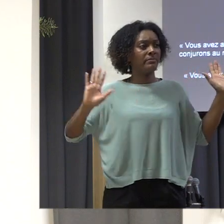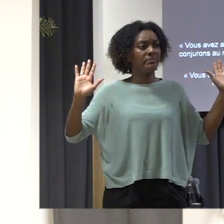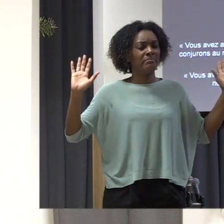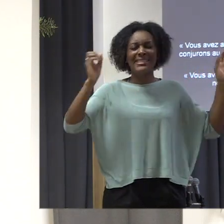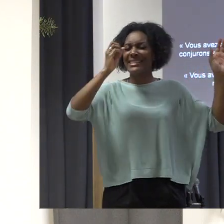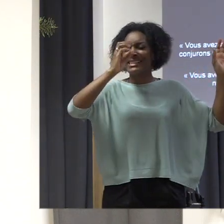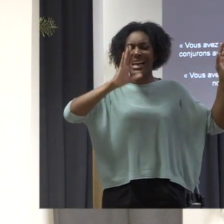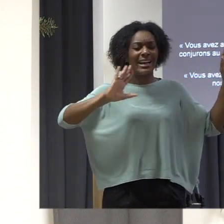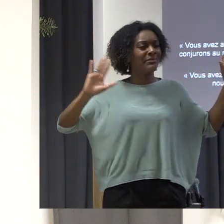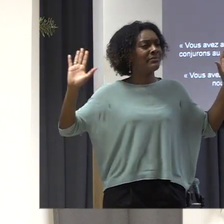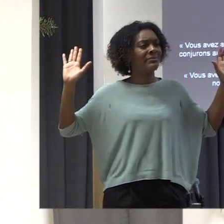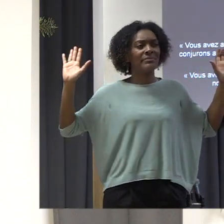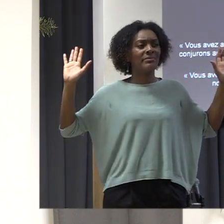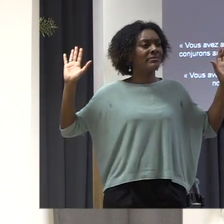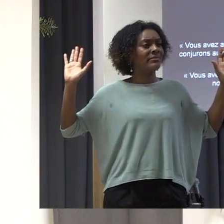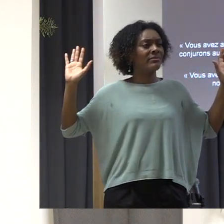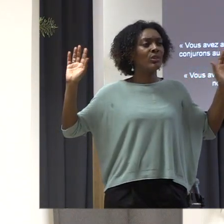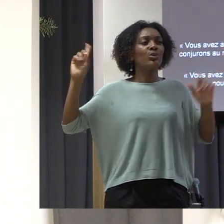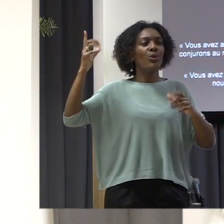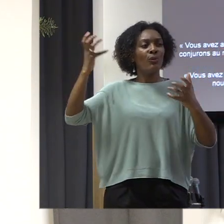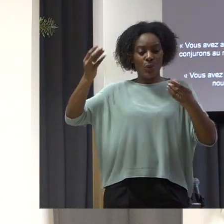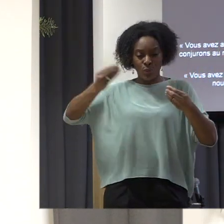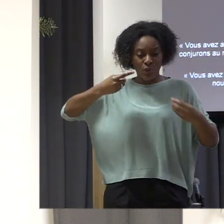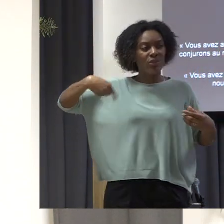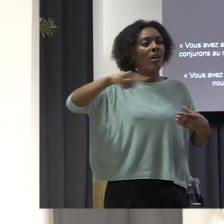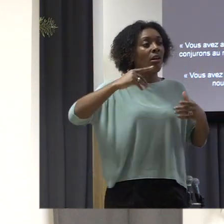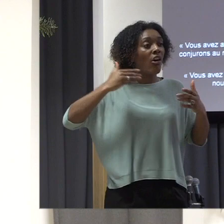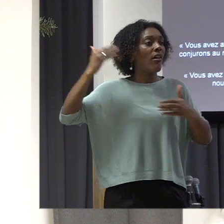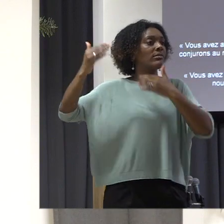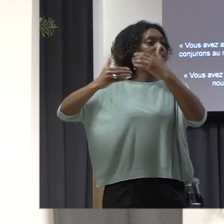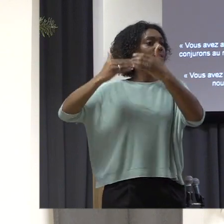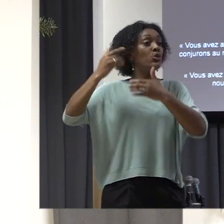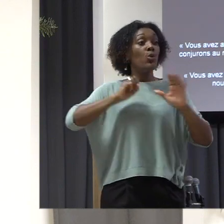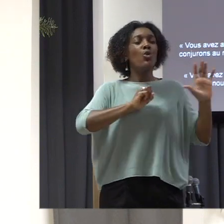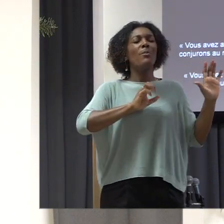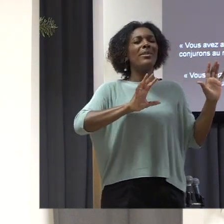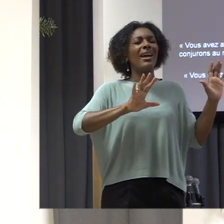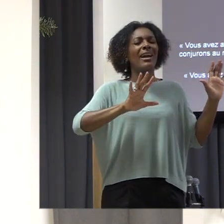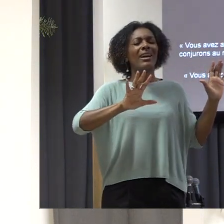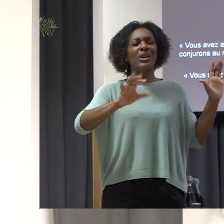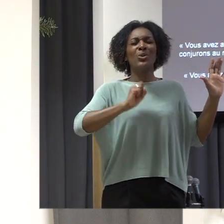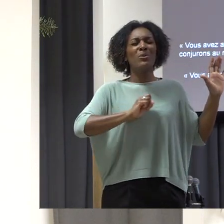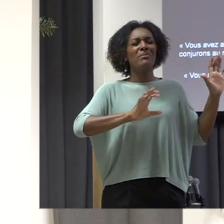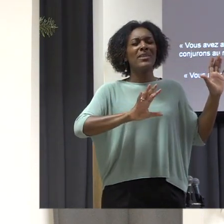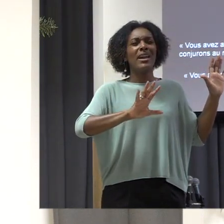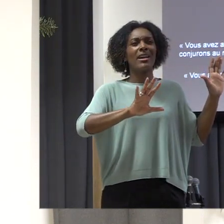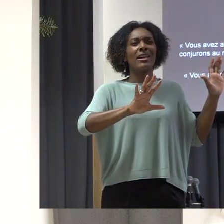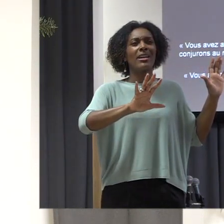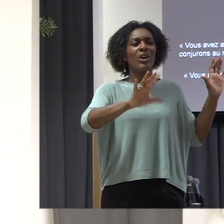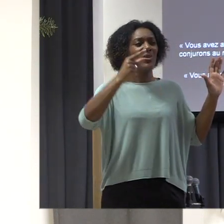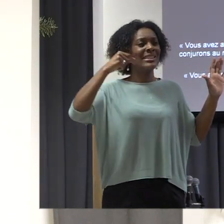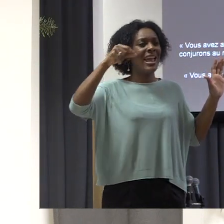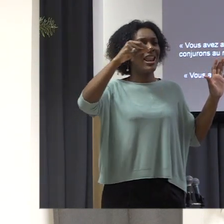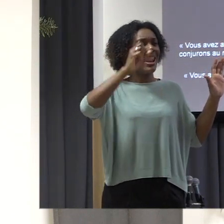notre sanctification. Dieu veut nous faire grandir. Il veut que nous puissions être des lumières sur cette terre. Le sel et la